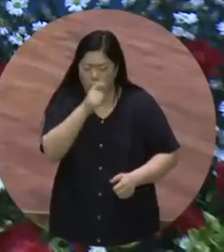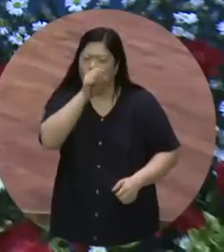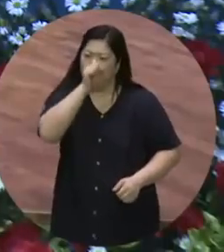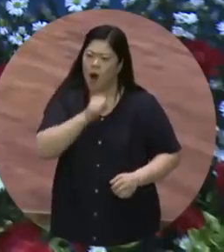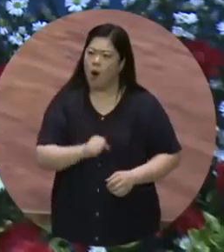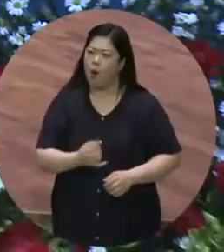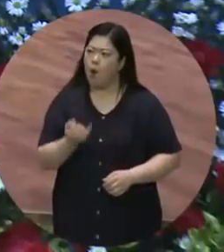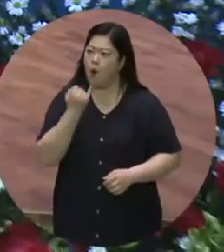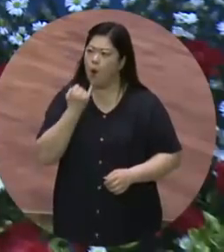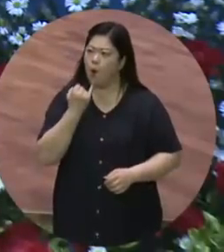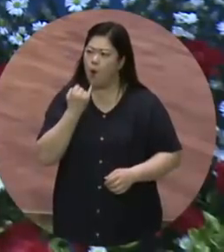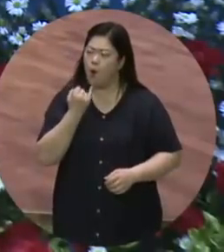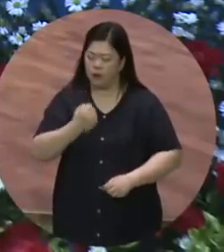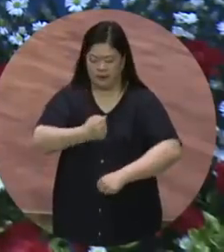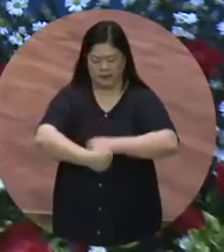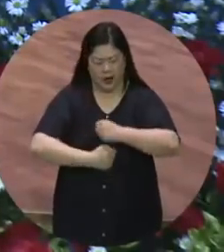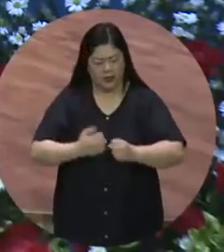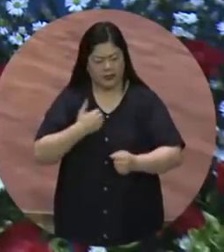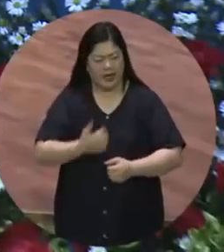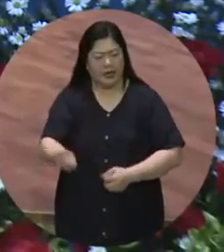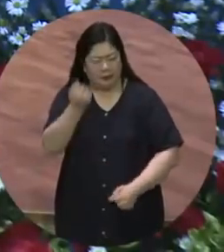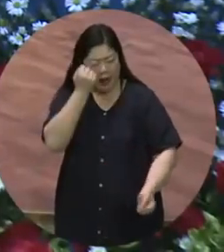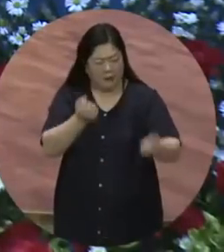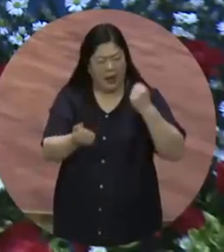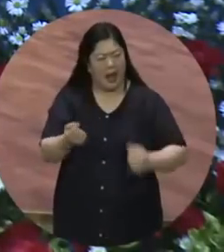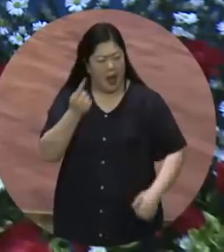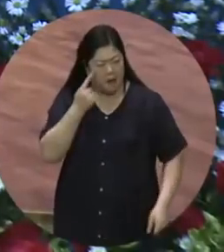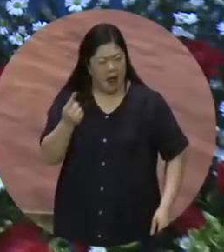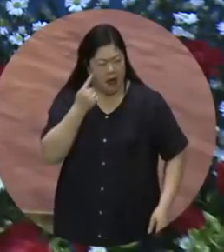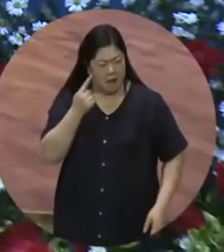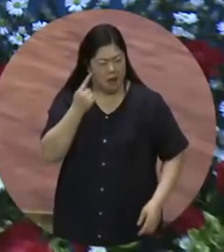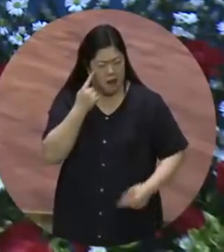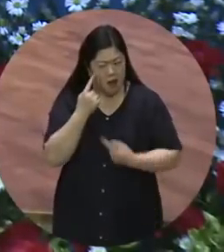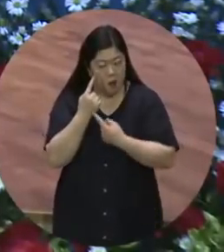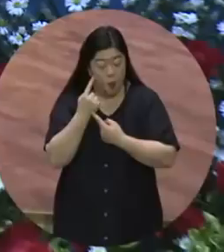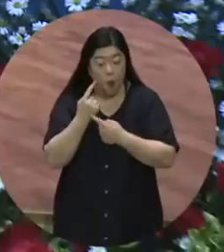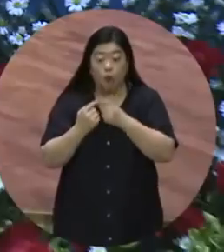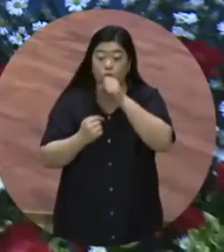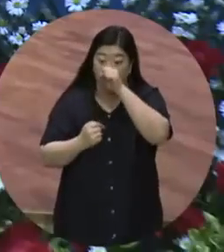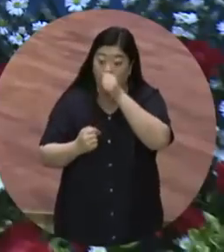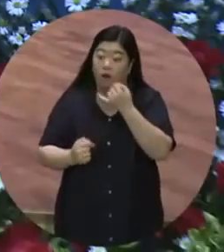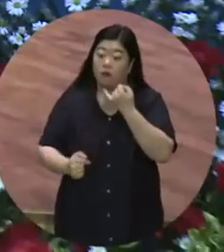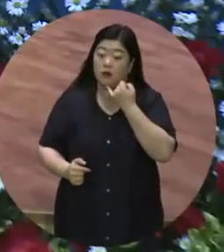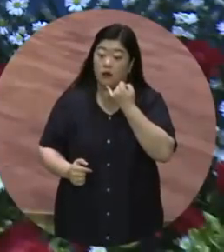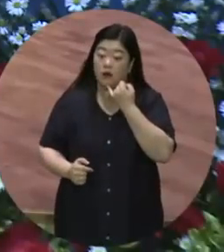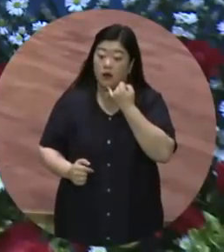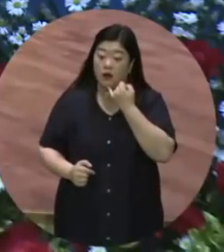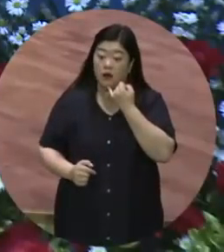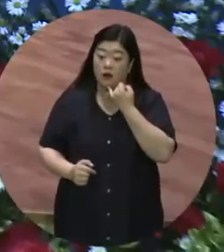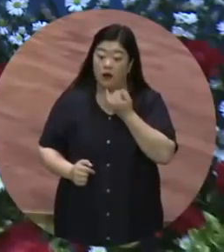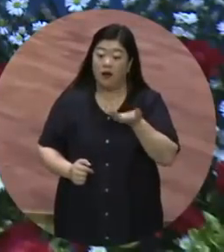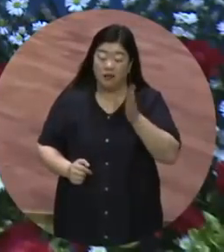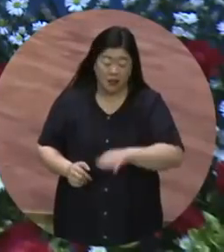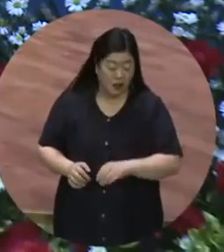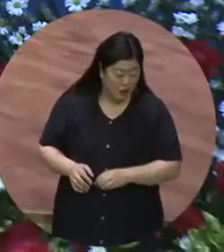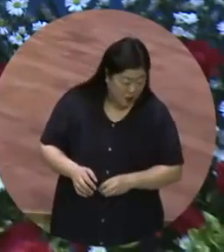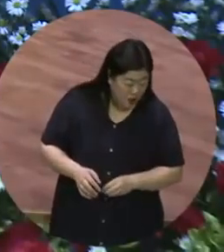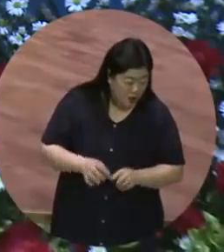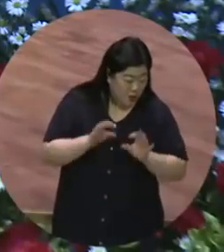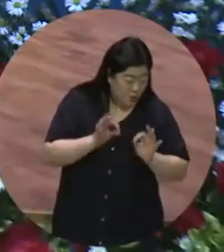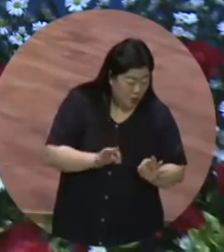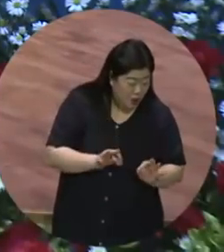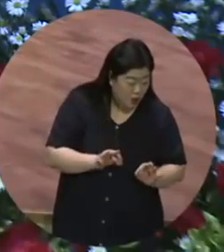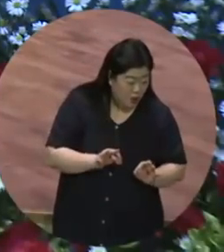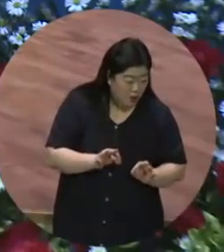창의성을 키워주는 의미에서 보면 그렇습니다. 그런데 이런 창의성 이것은요 언약의